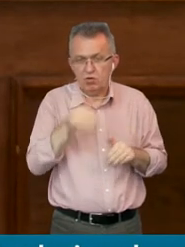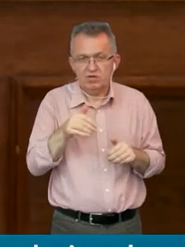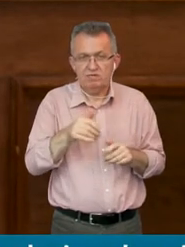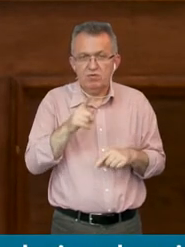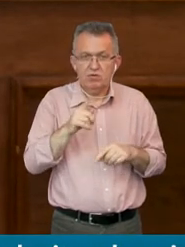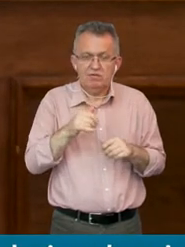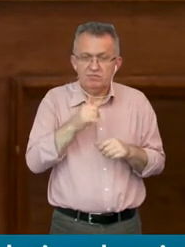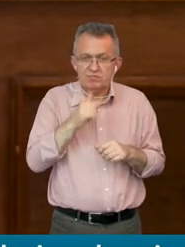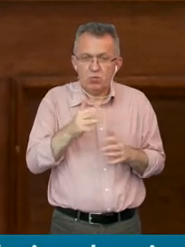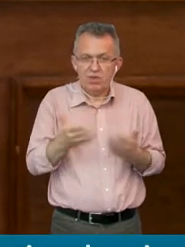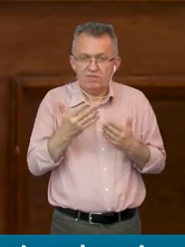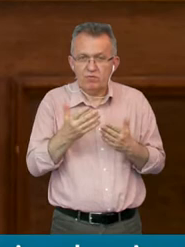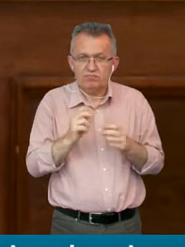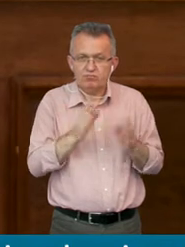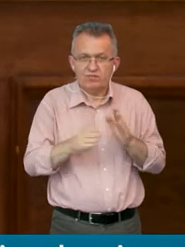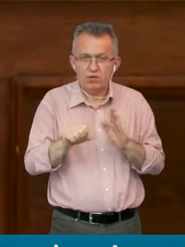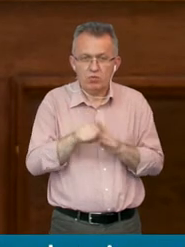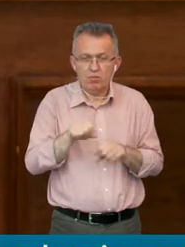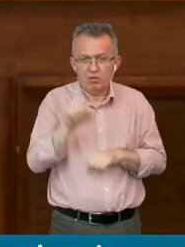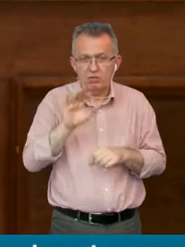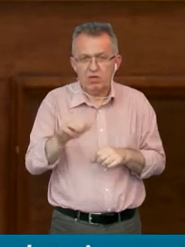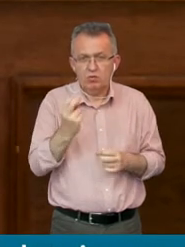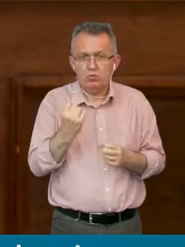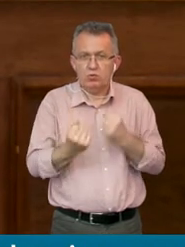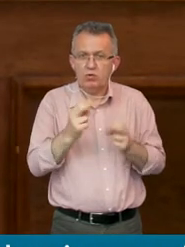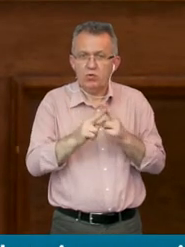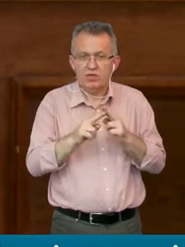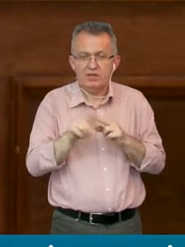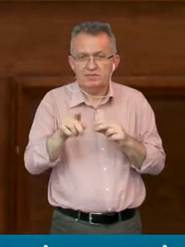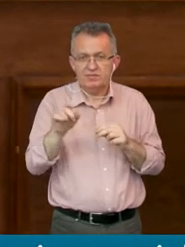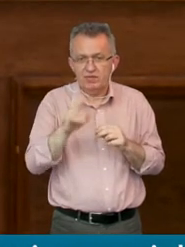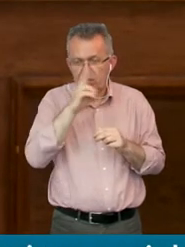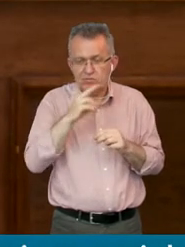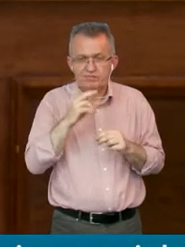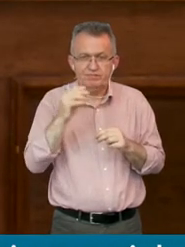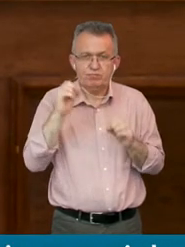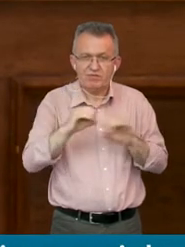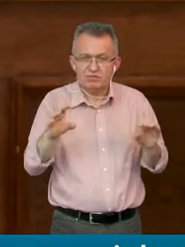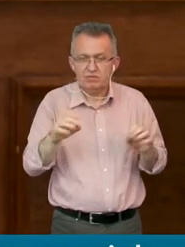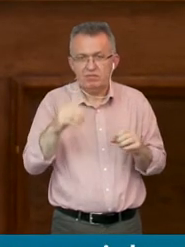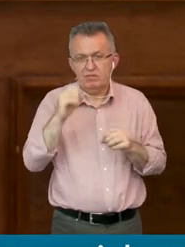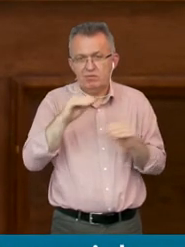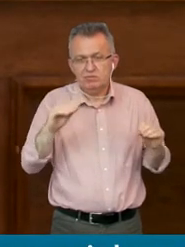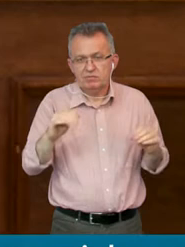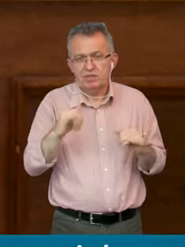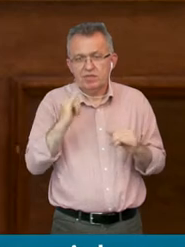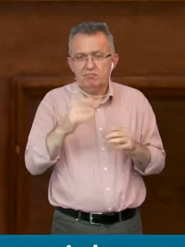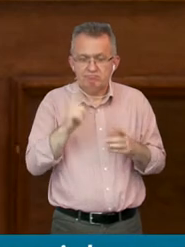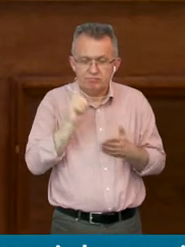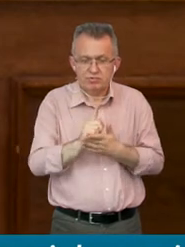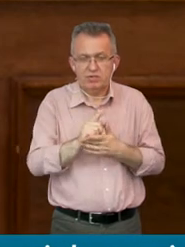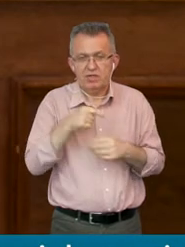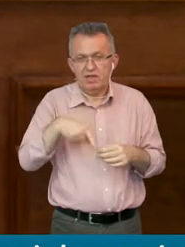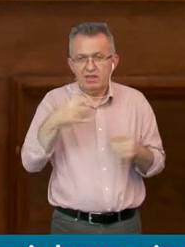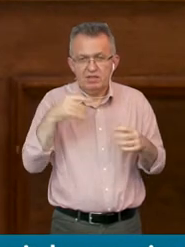sposób łatwy i przystępny przygotowywać się do matury, mieli utrudniony kontakt ze swoimi nauczycielami, profesorami, a jednak poradzili sobie, niedługo